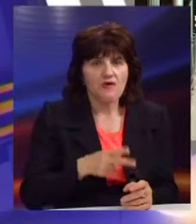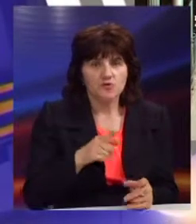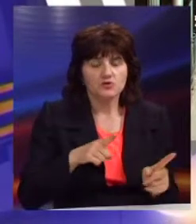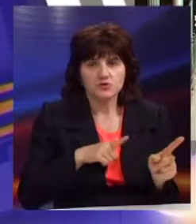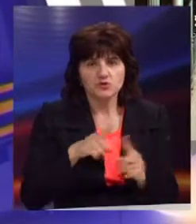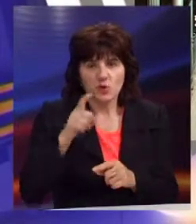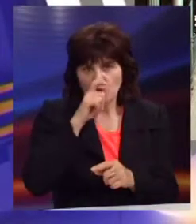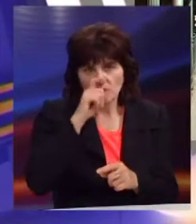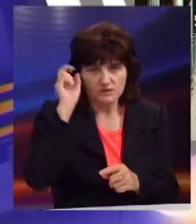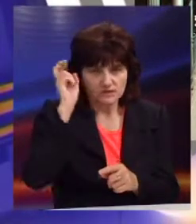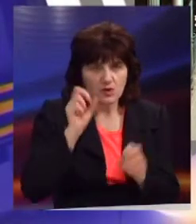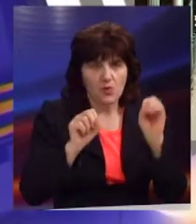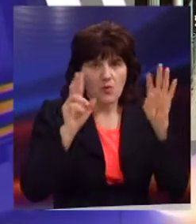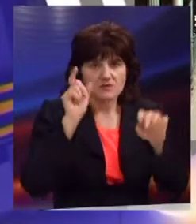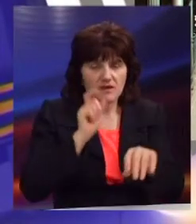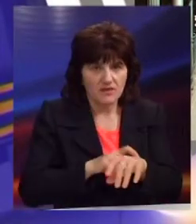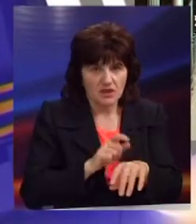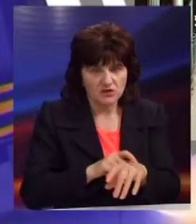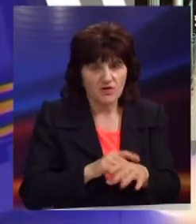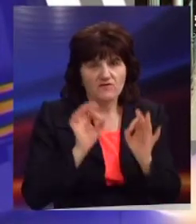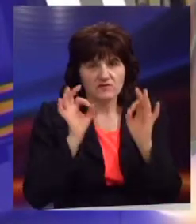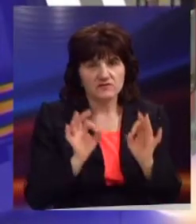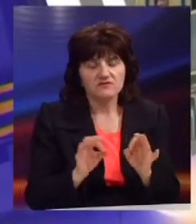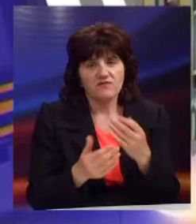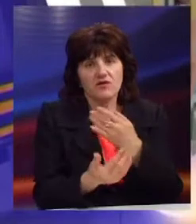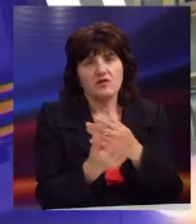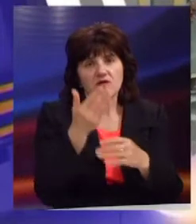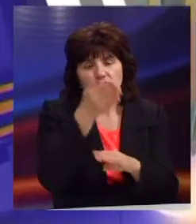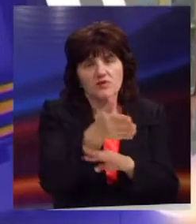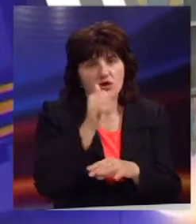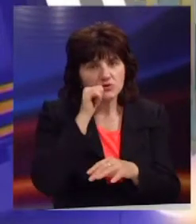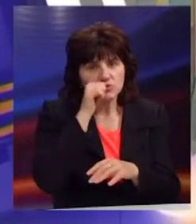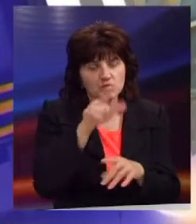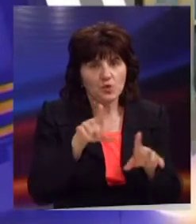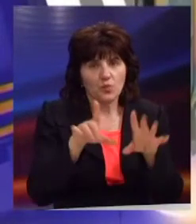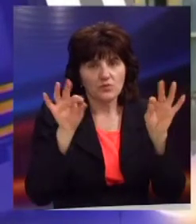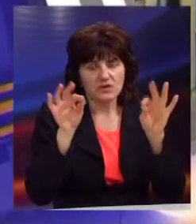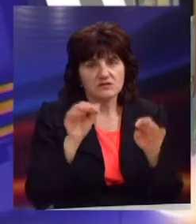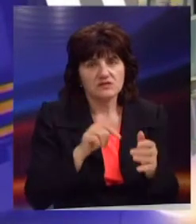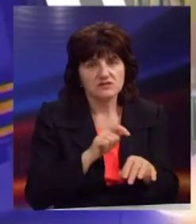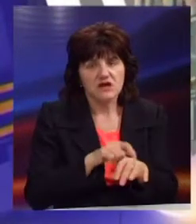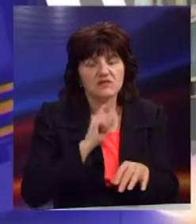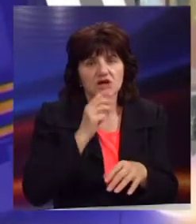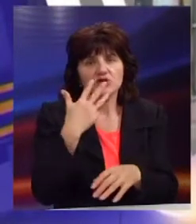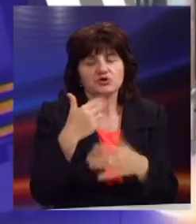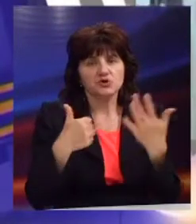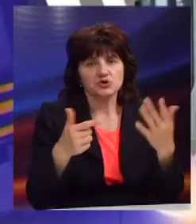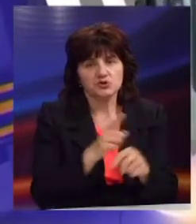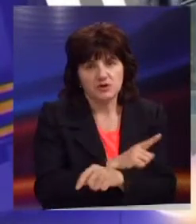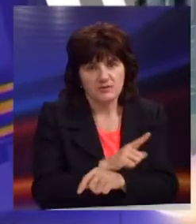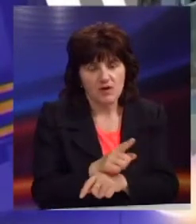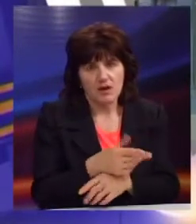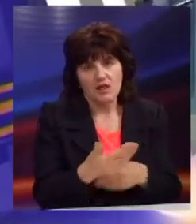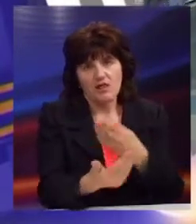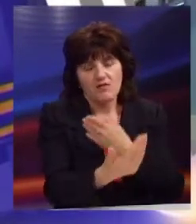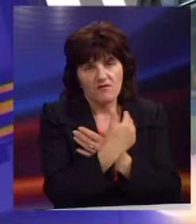u 18.14 časova iz Subotice, a predviđeno vreme za dolazak u bar je sutra dan u 10.46, dok u povratku